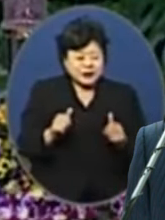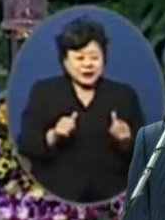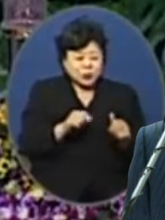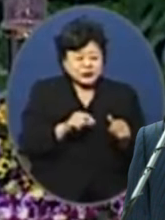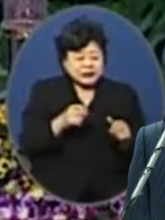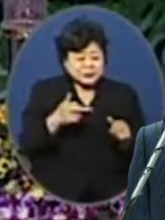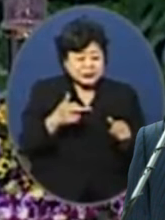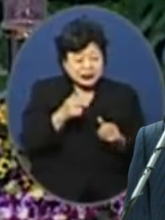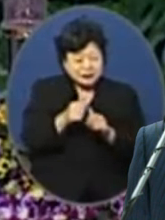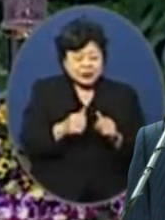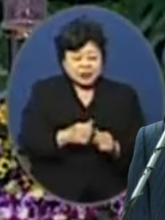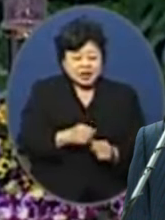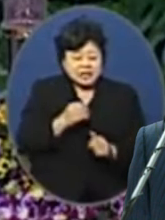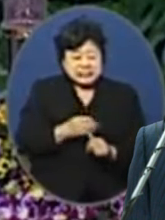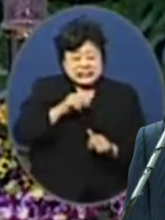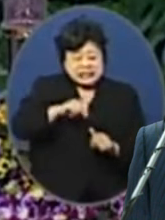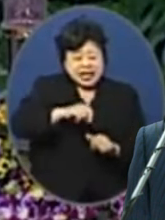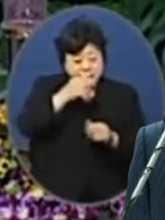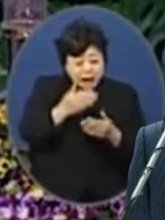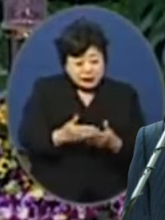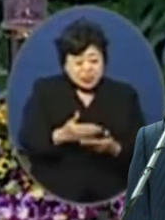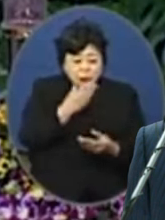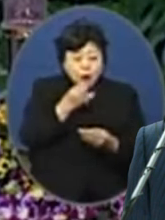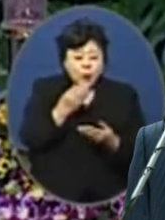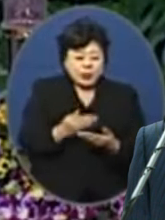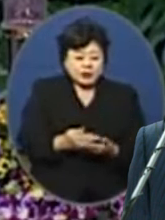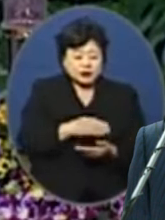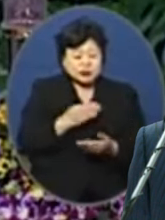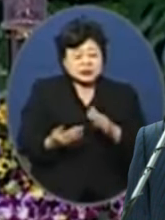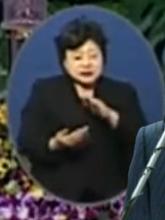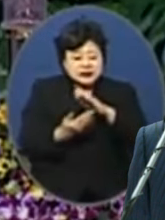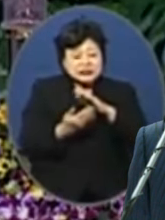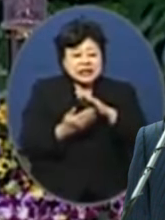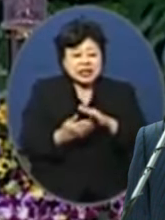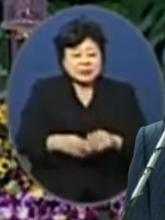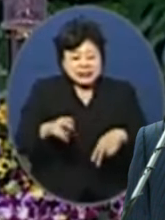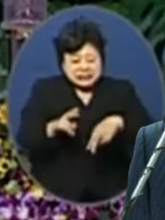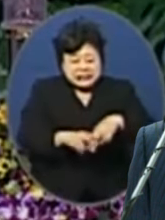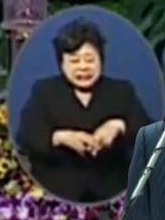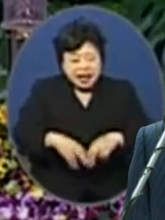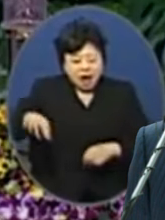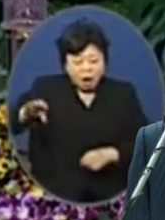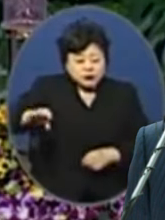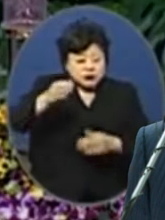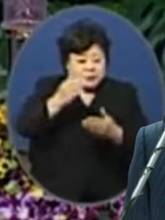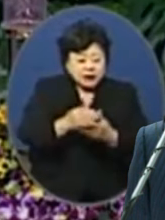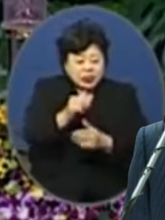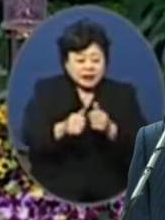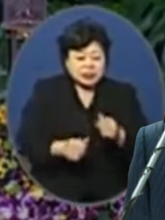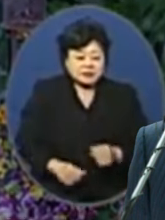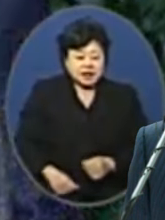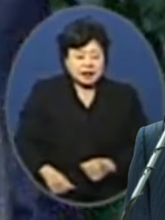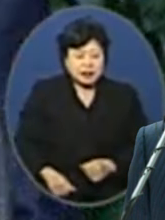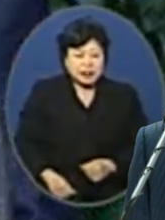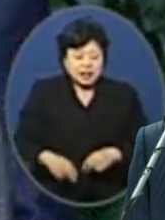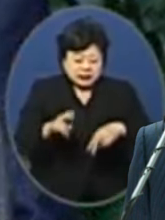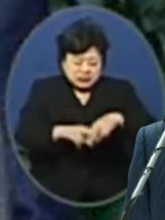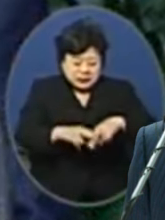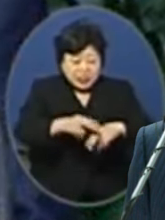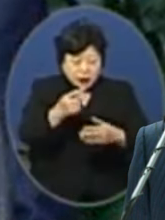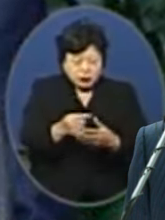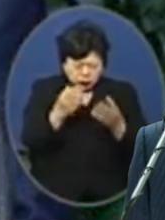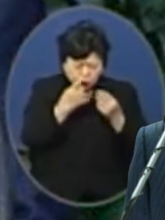징계받는 자에게는 복이 있나니 그런즉 너는 전능자의 징계를 없신 여기지 말라 우리에게 하나님 징계가 데려와서 고통